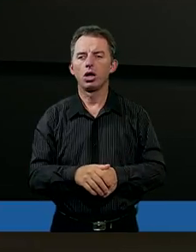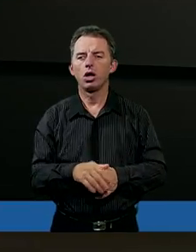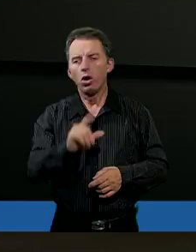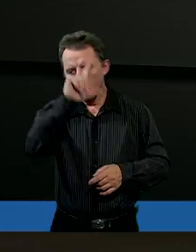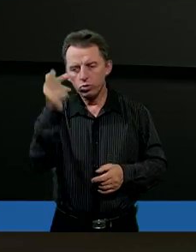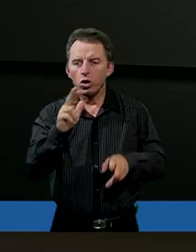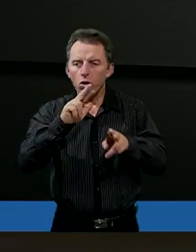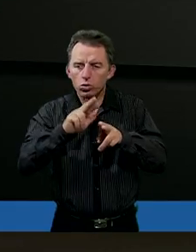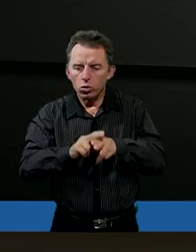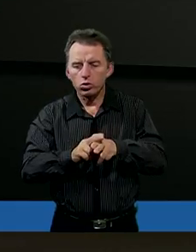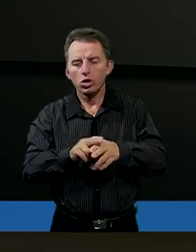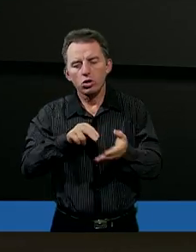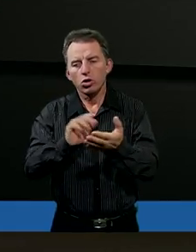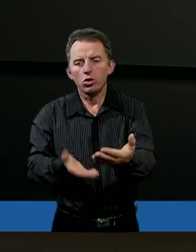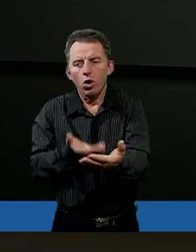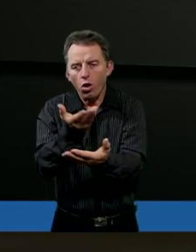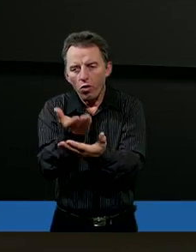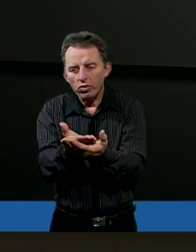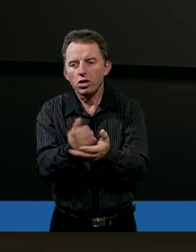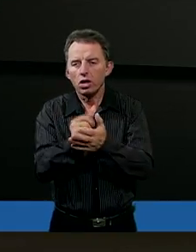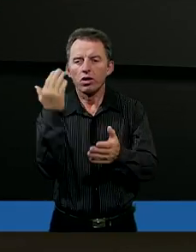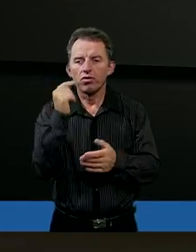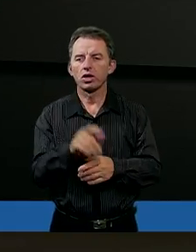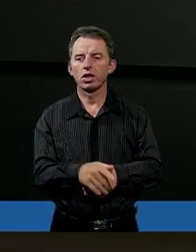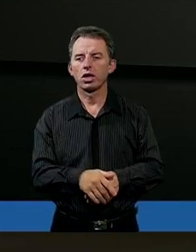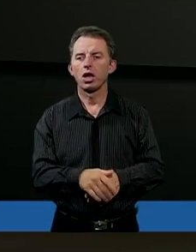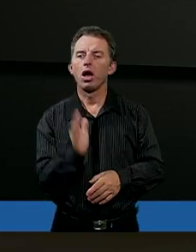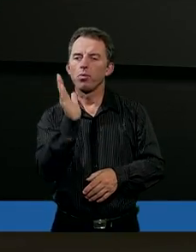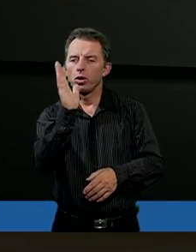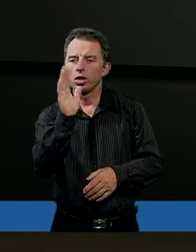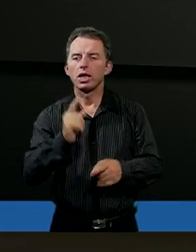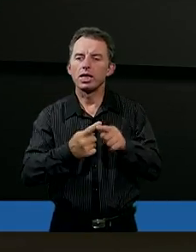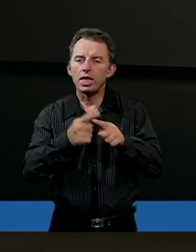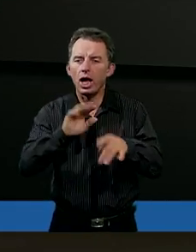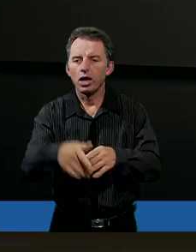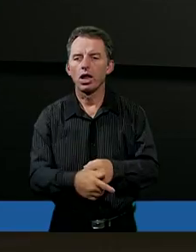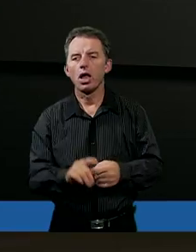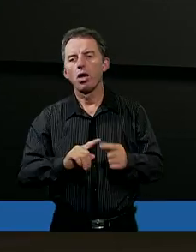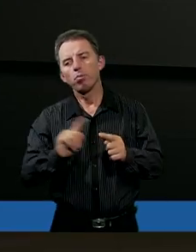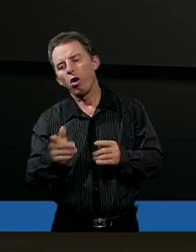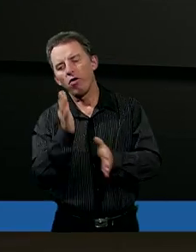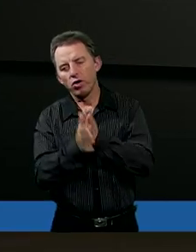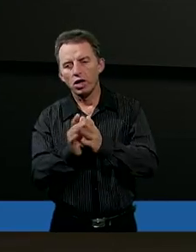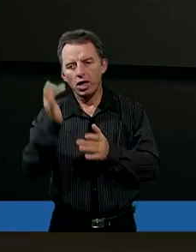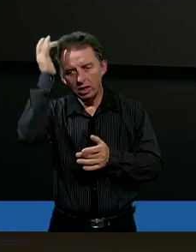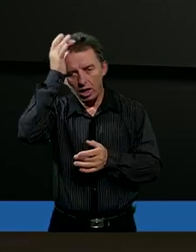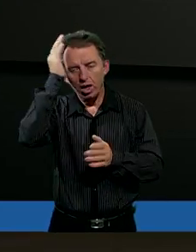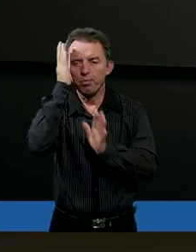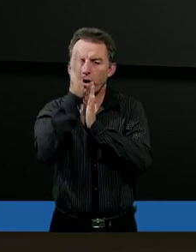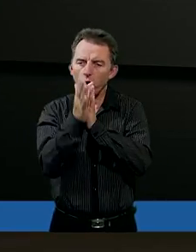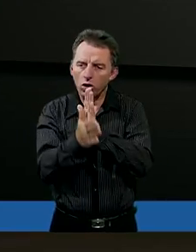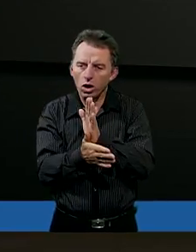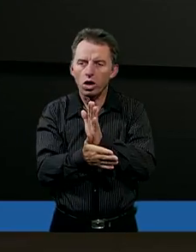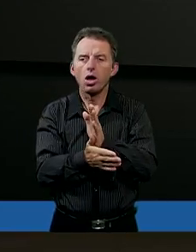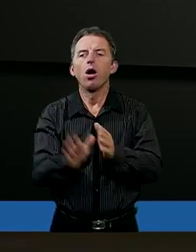byli ludzie, którzy doszli do wniosku, tak jak Fryderyk Nietzsche, a później zanim powojenni teologowie protestanccy,